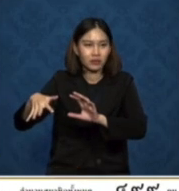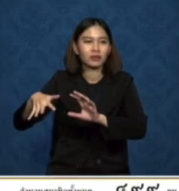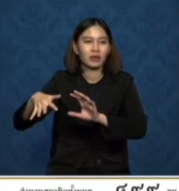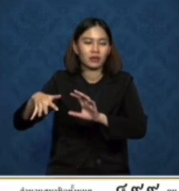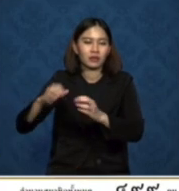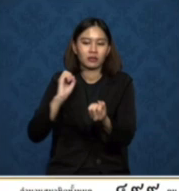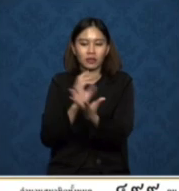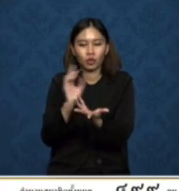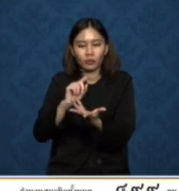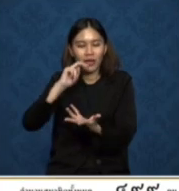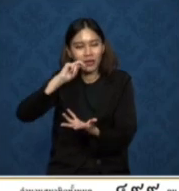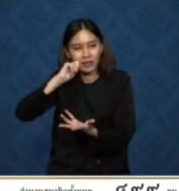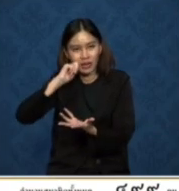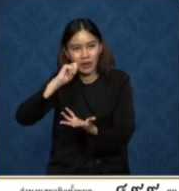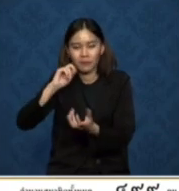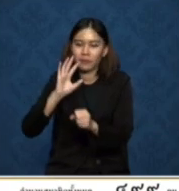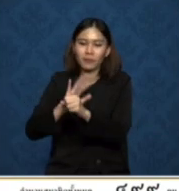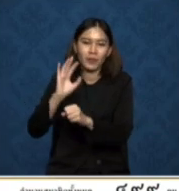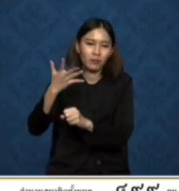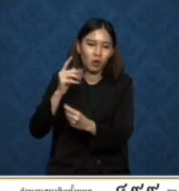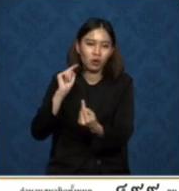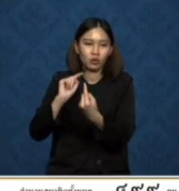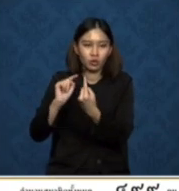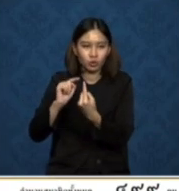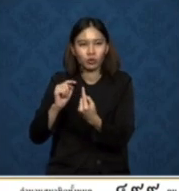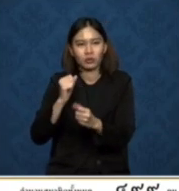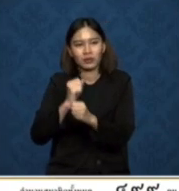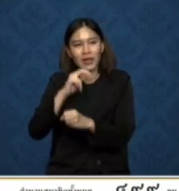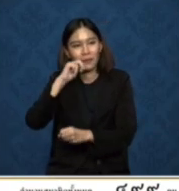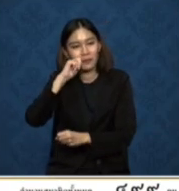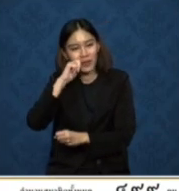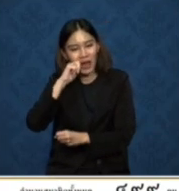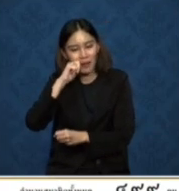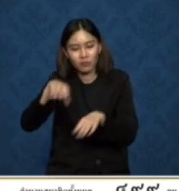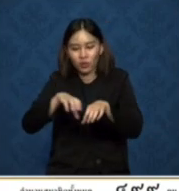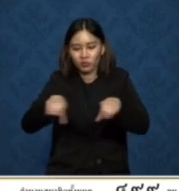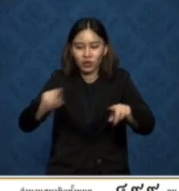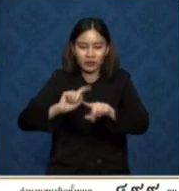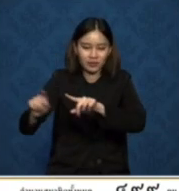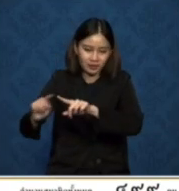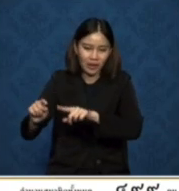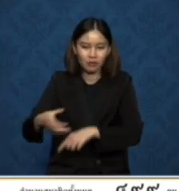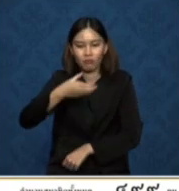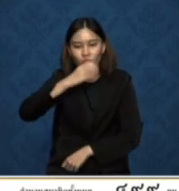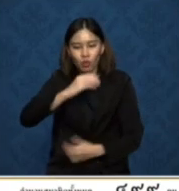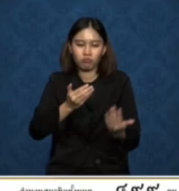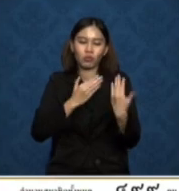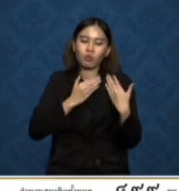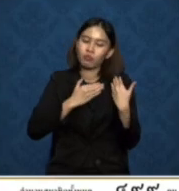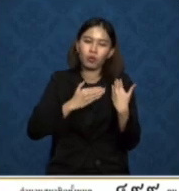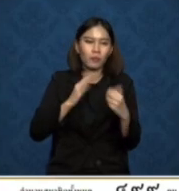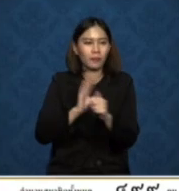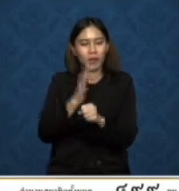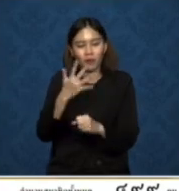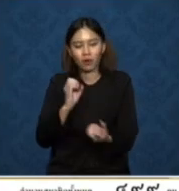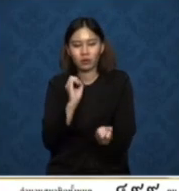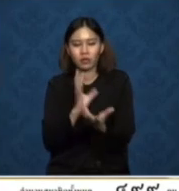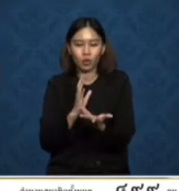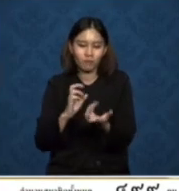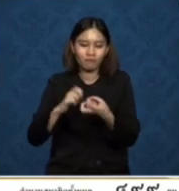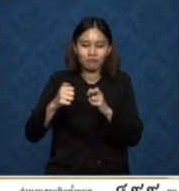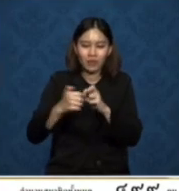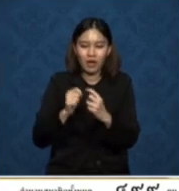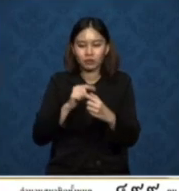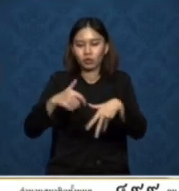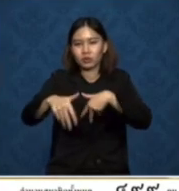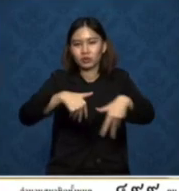ทำให้ปริมาณน้ำไม่เพีงพอต่ารผลิน้ประปาหมู่บ้านและสามารถอุระโภคบริโภคสรางความเดอดร้อนให้กพ